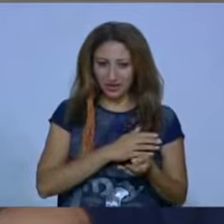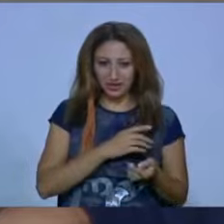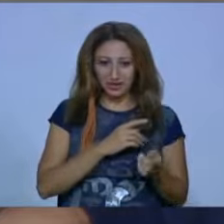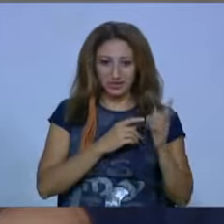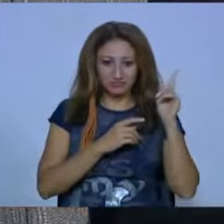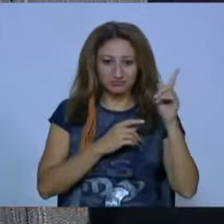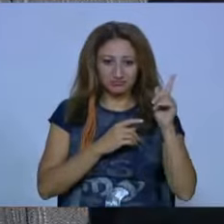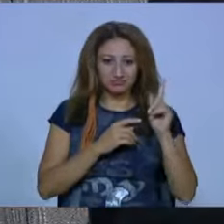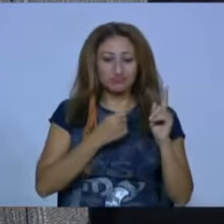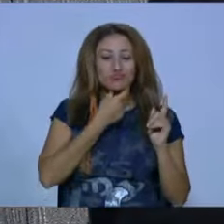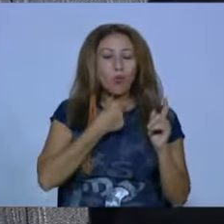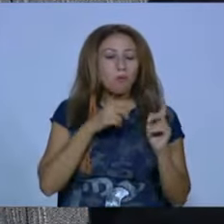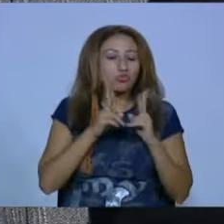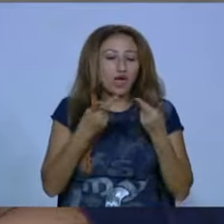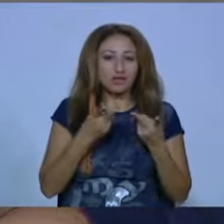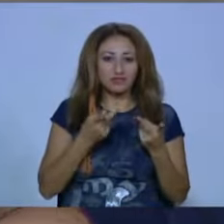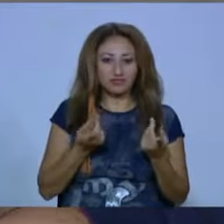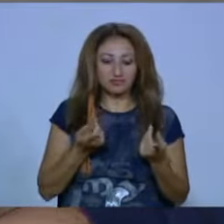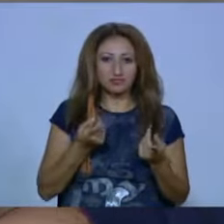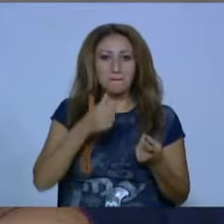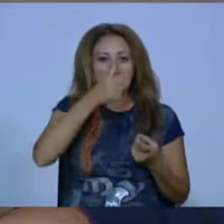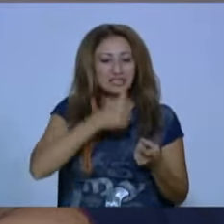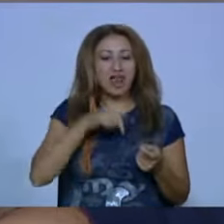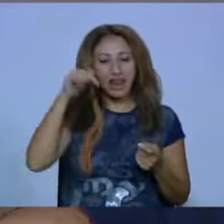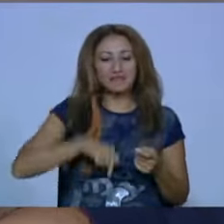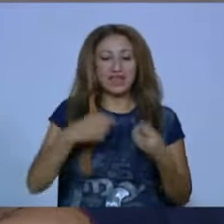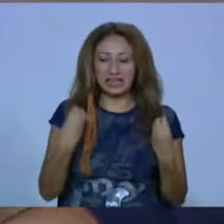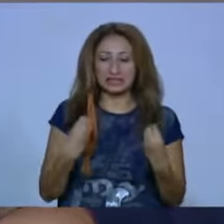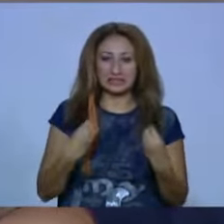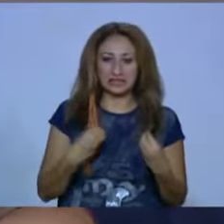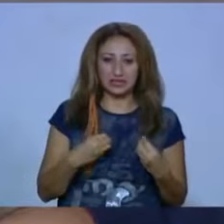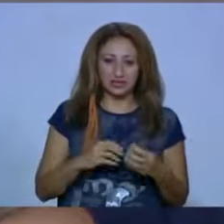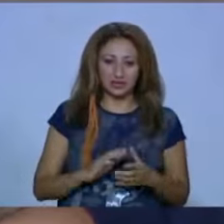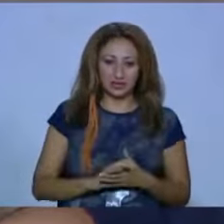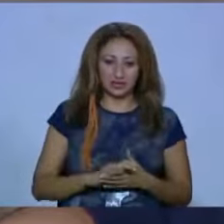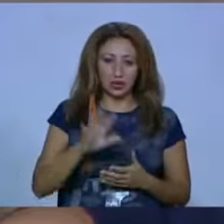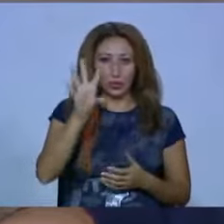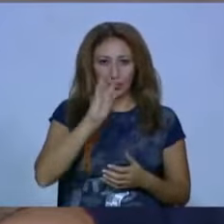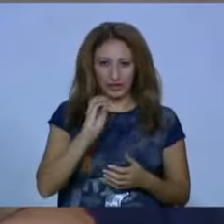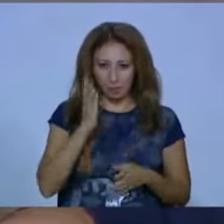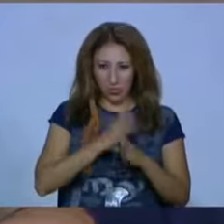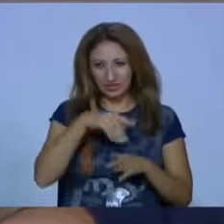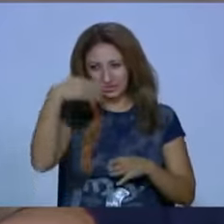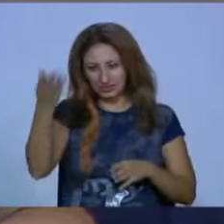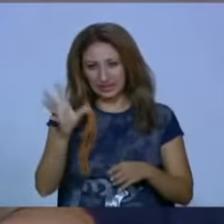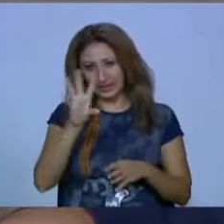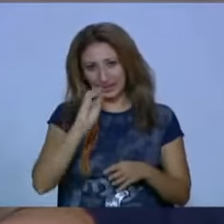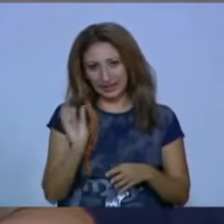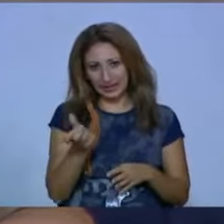ده اشرف مش ده لما يتكلم معه بيحصل لنا كده ارتباط وهنيدي هتلاقي نفس الحاله دي احنا